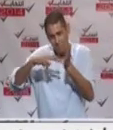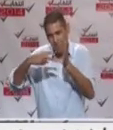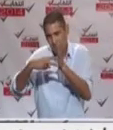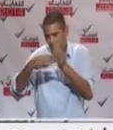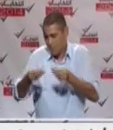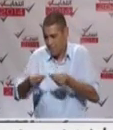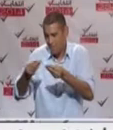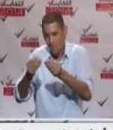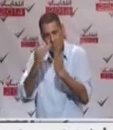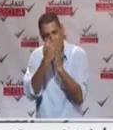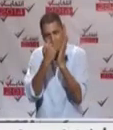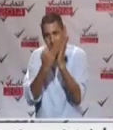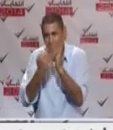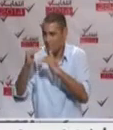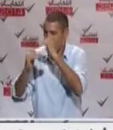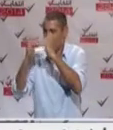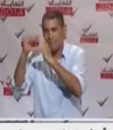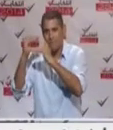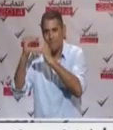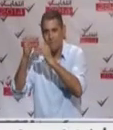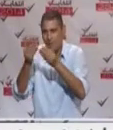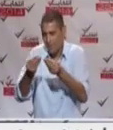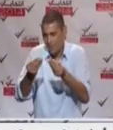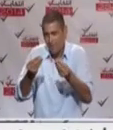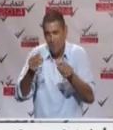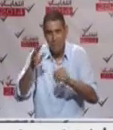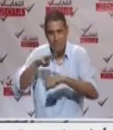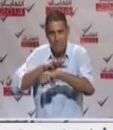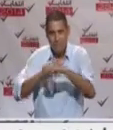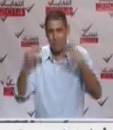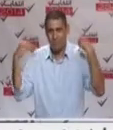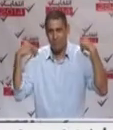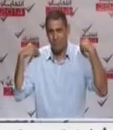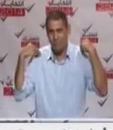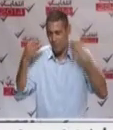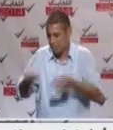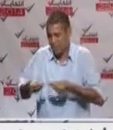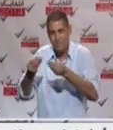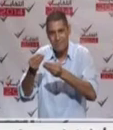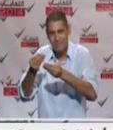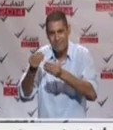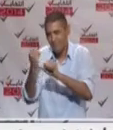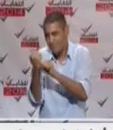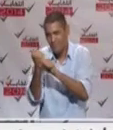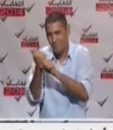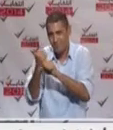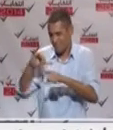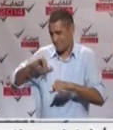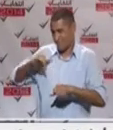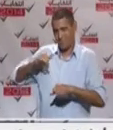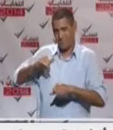تنمويه حقيقيه تنهض بالنسيج الاقتصادي بهذه المناطق وتوفر الش لابنائنا